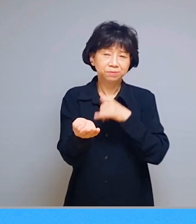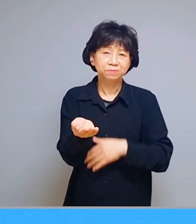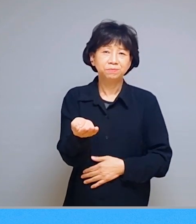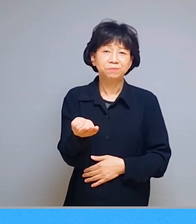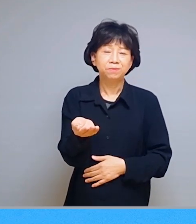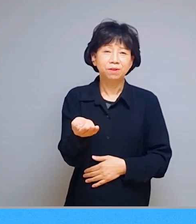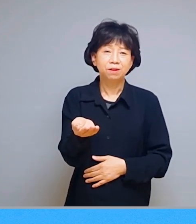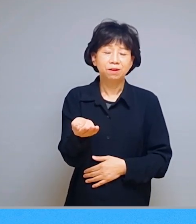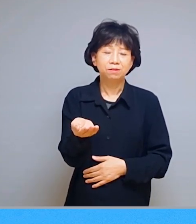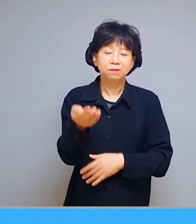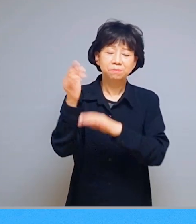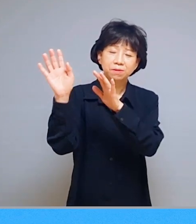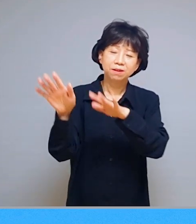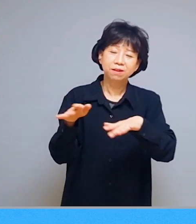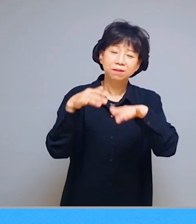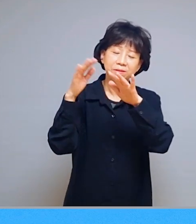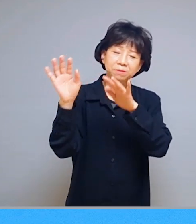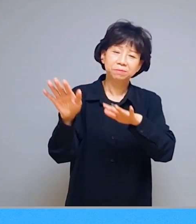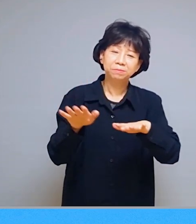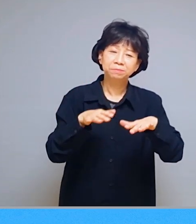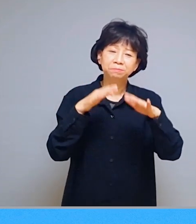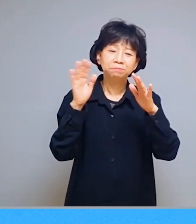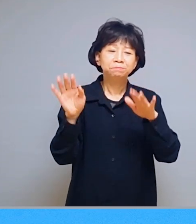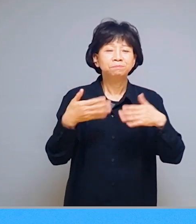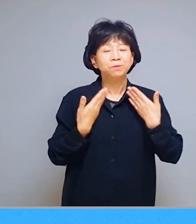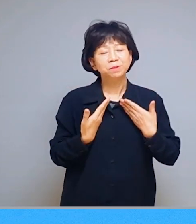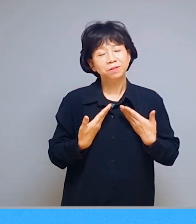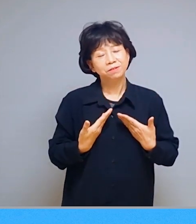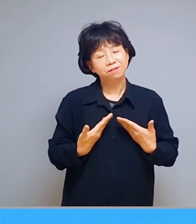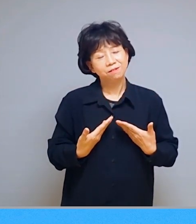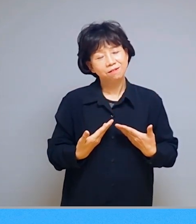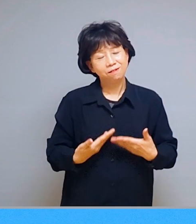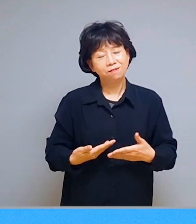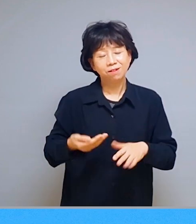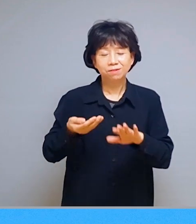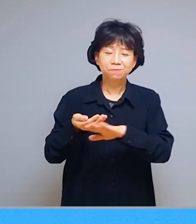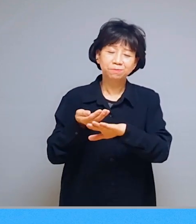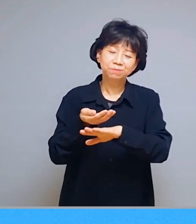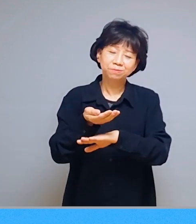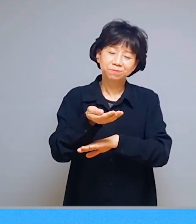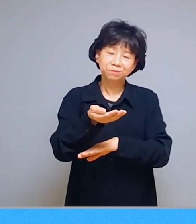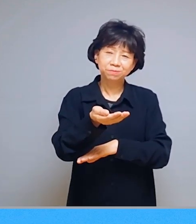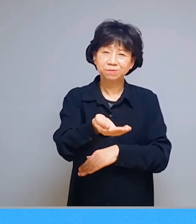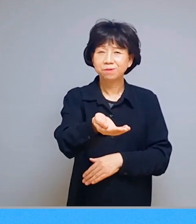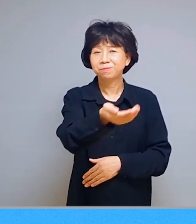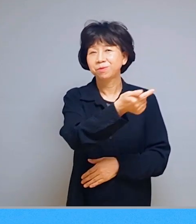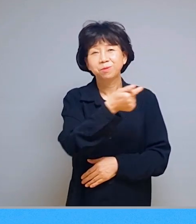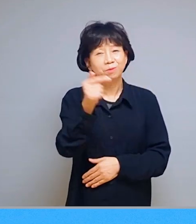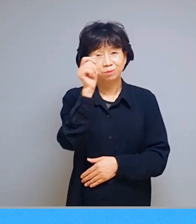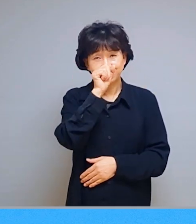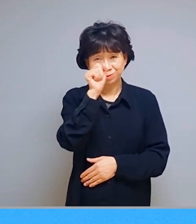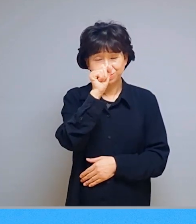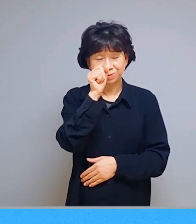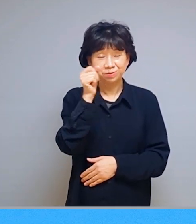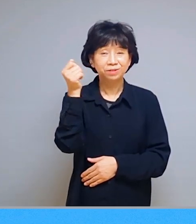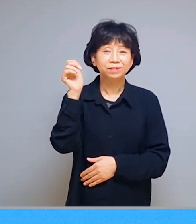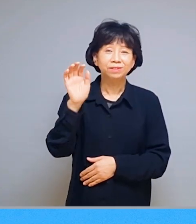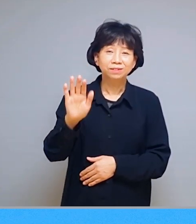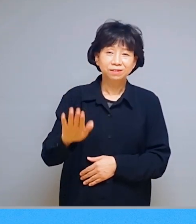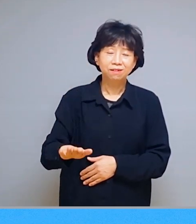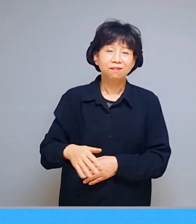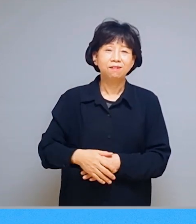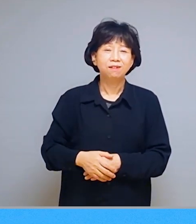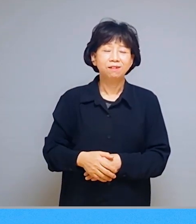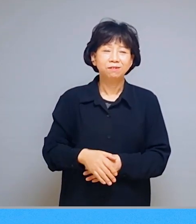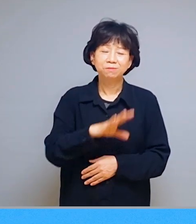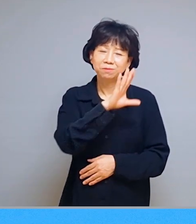돛을 달고 항해를 하면 얼마나 좋겠습니까? 그런데 이 바다가 늘 잔잔하지만은 않은